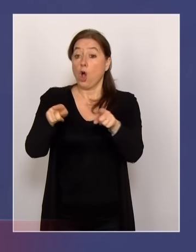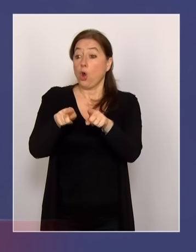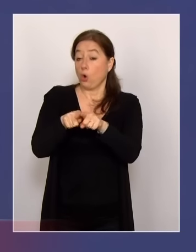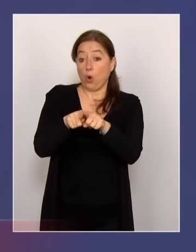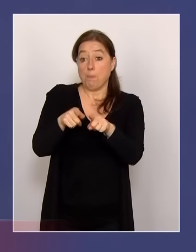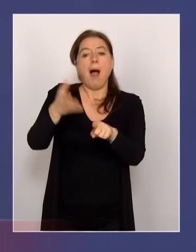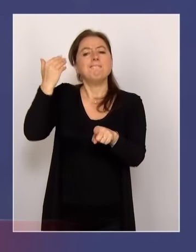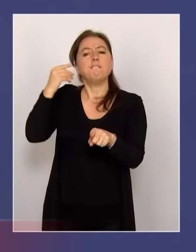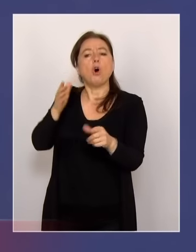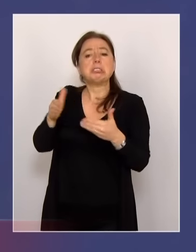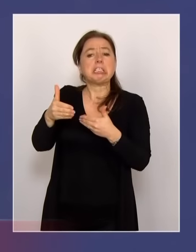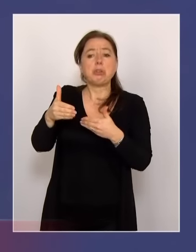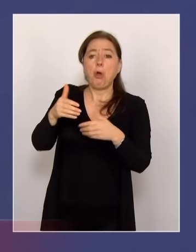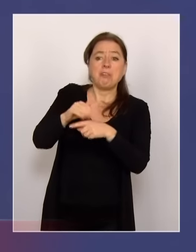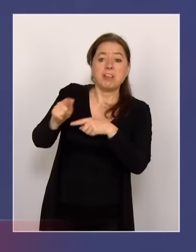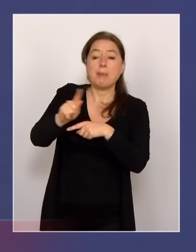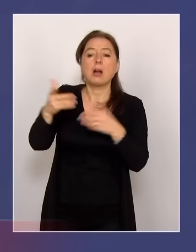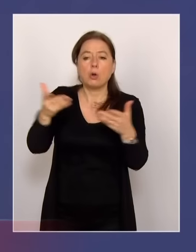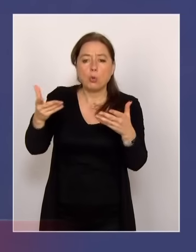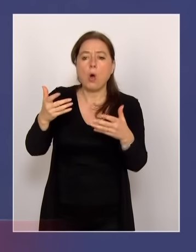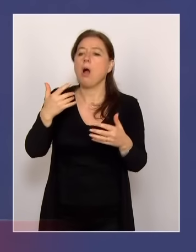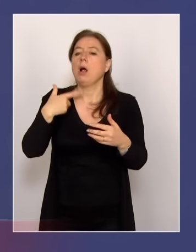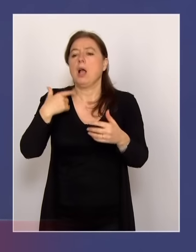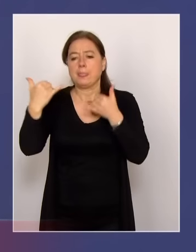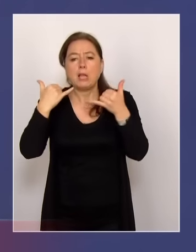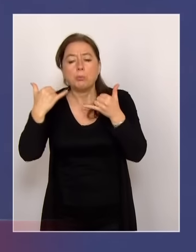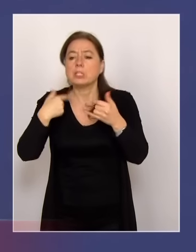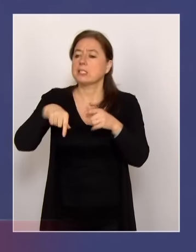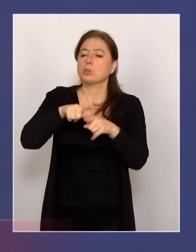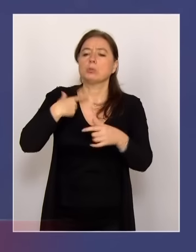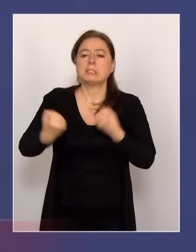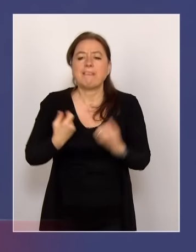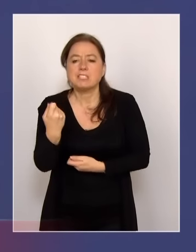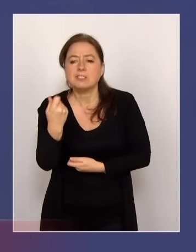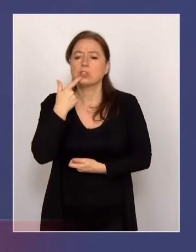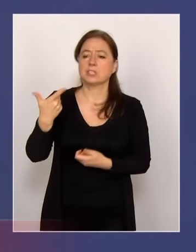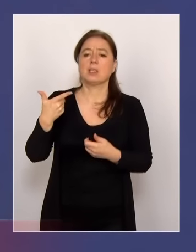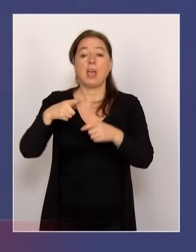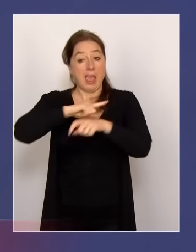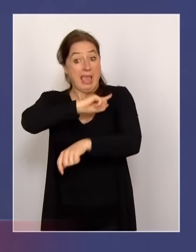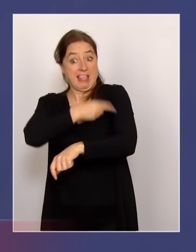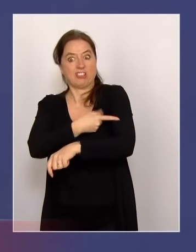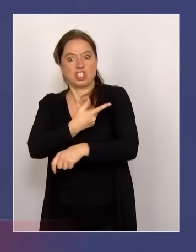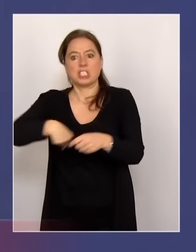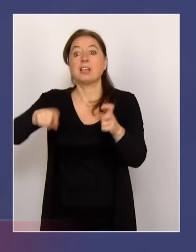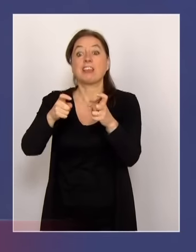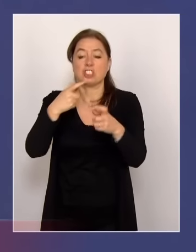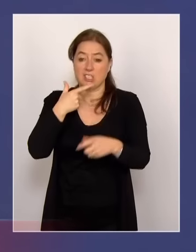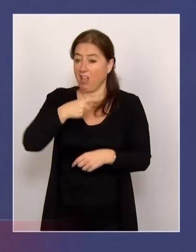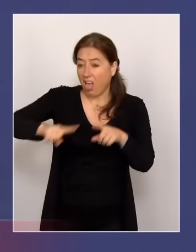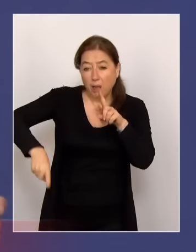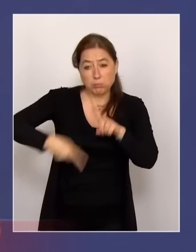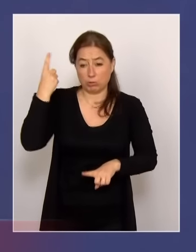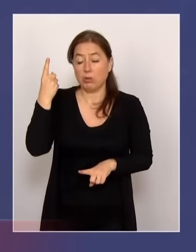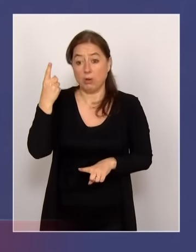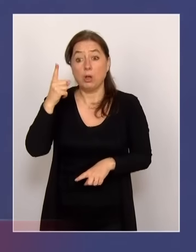ignorés par celui-ci, l'énergie, les télécommunications, les services financiers. C'est indispensable parce que c'est ce qui nous permet de réduire la fragmentation de nos